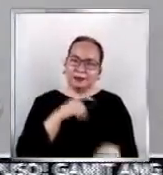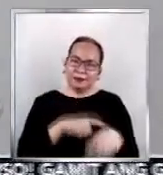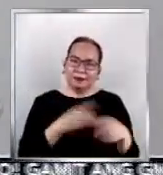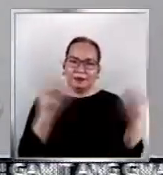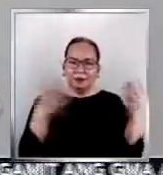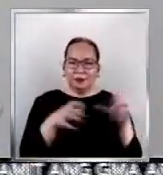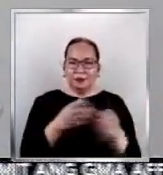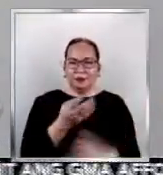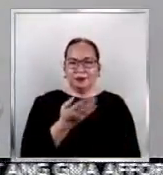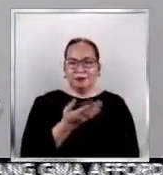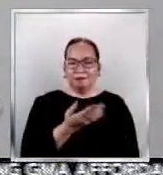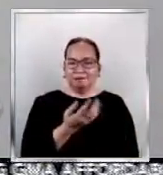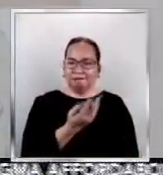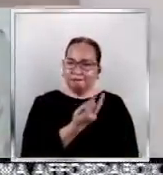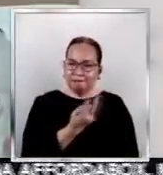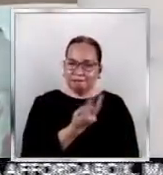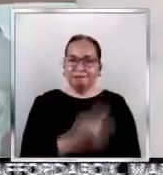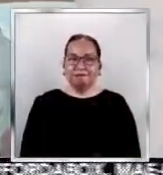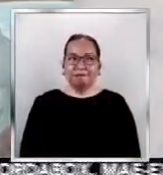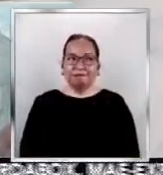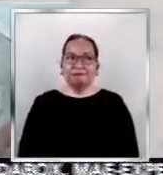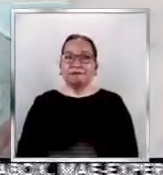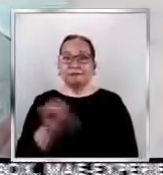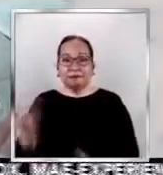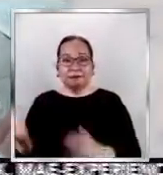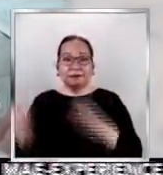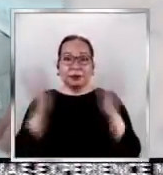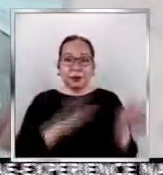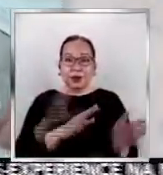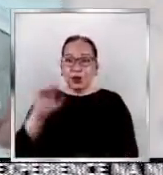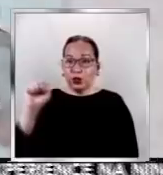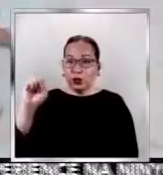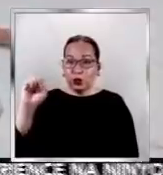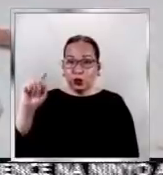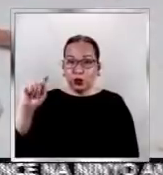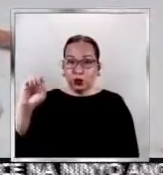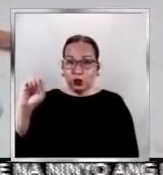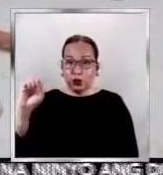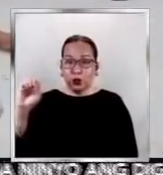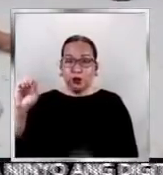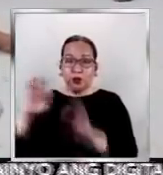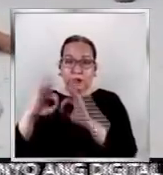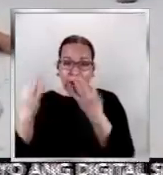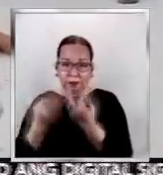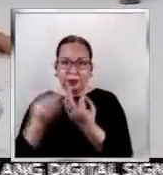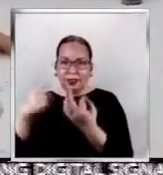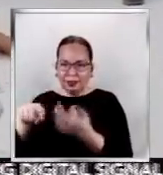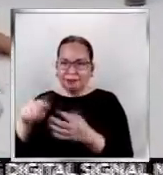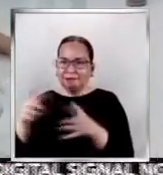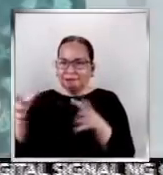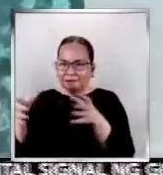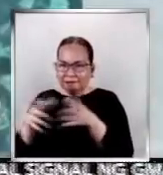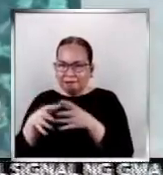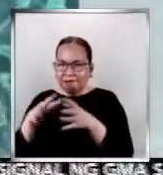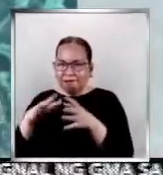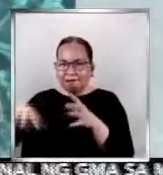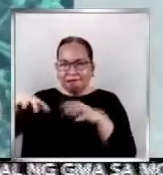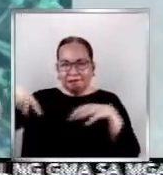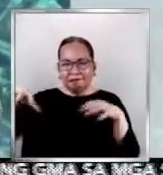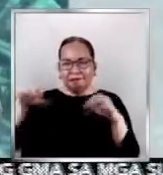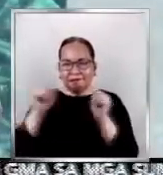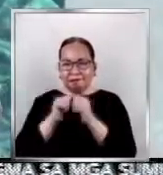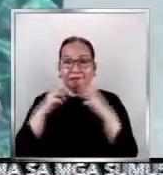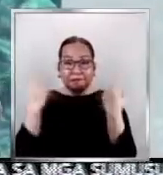Sa beach din ang bonding ni na bossing Big Soto, Pauline Luna at Tali at ilang miyembro ng Soto clan. Enjoy si Tali